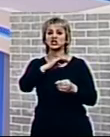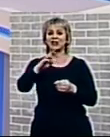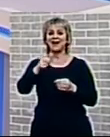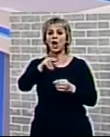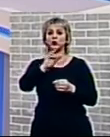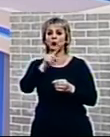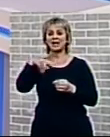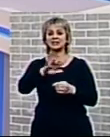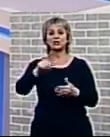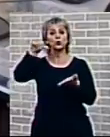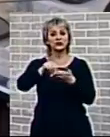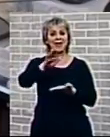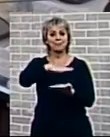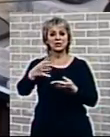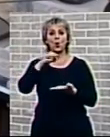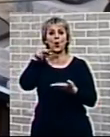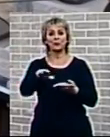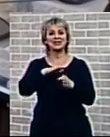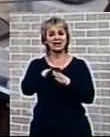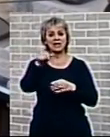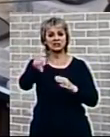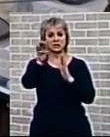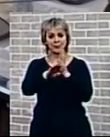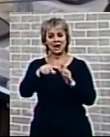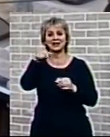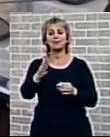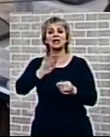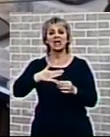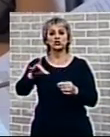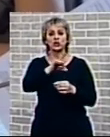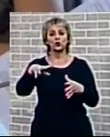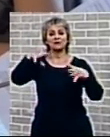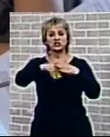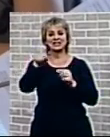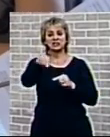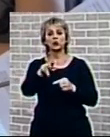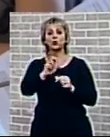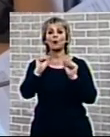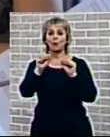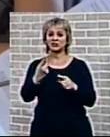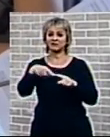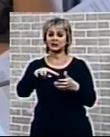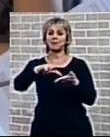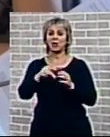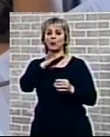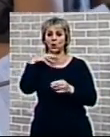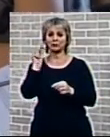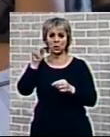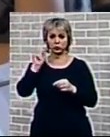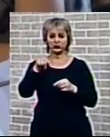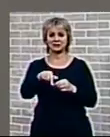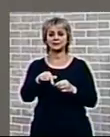России. Участники обмениваются опытом реализации программы, и наш регион в числе тех, кто может в этом плане многому